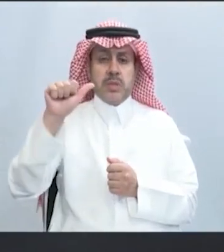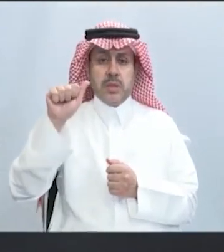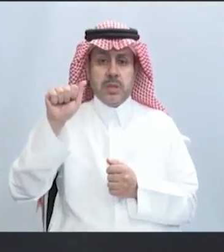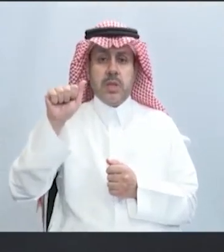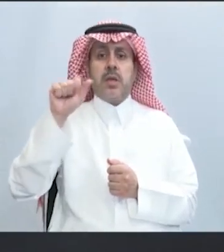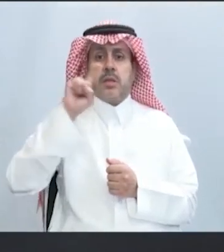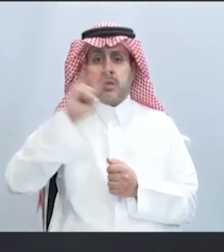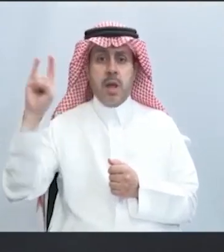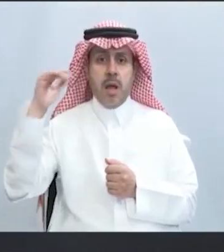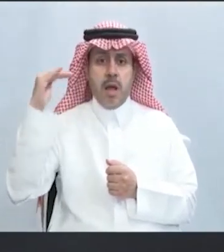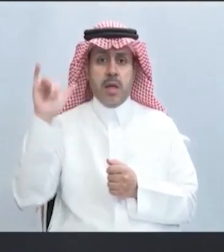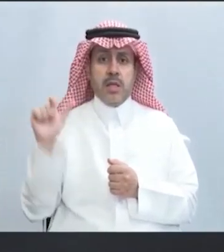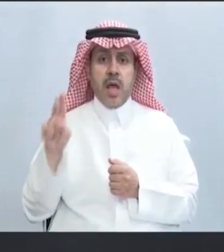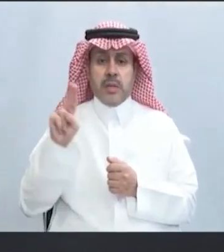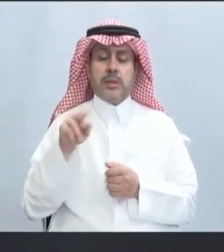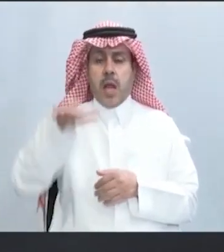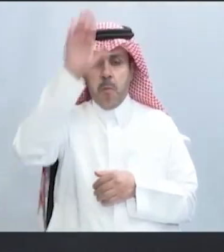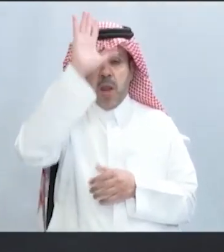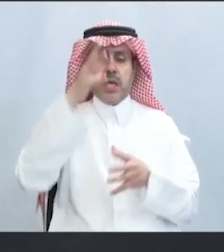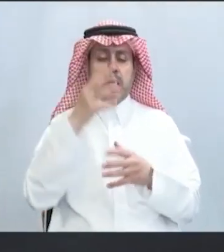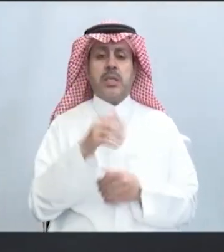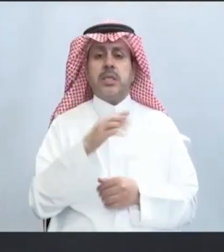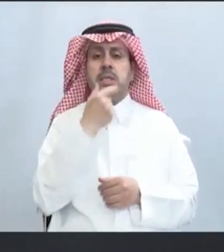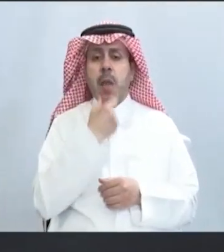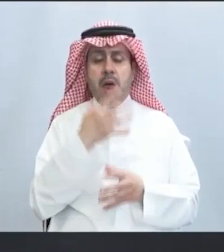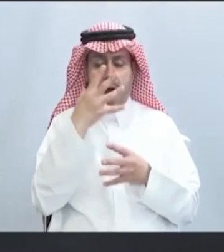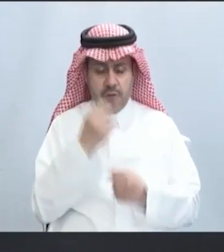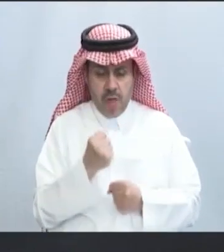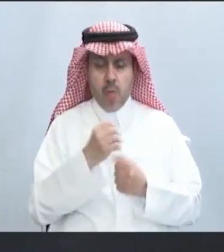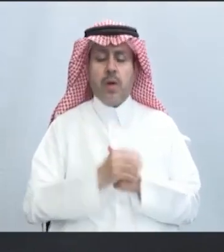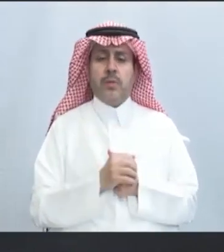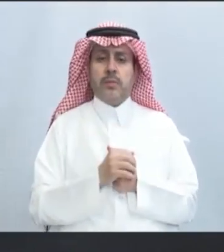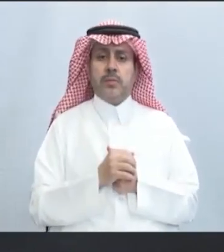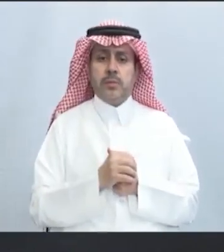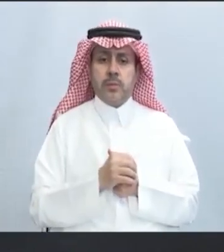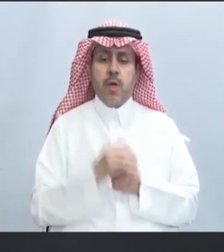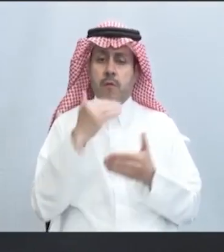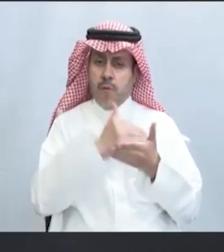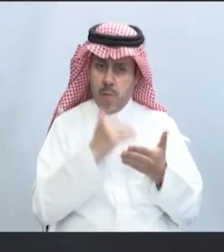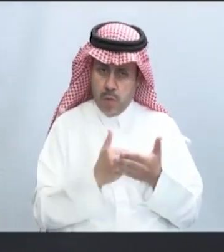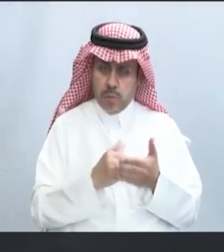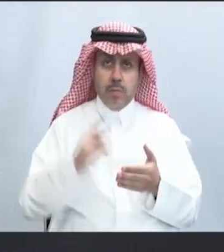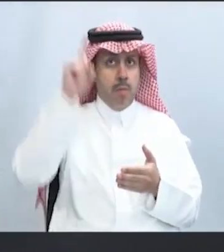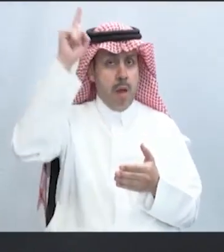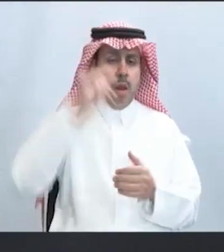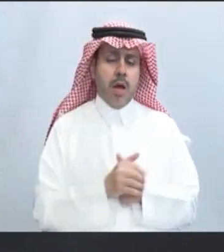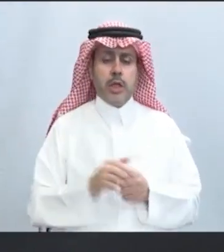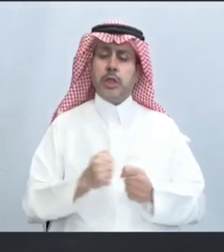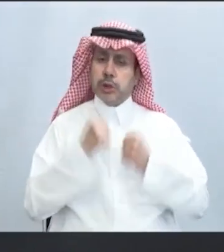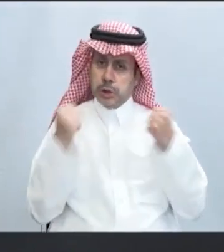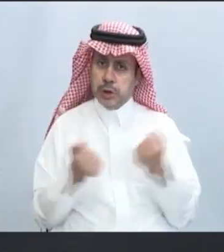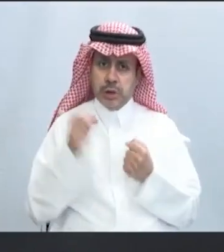حفظه الله تعالى لماذا لانها مرتبطه بهذا الامر فهي امور تركها او تركتها التشريع